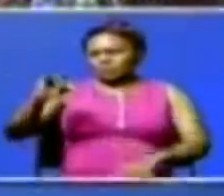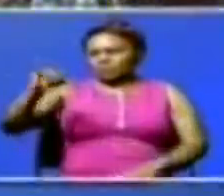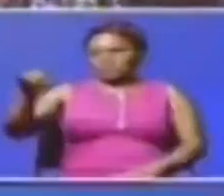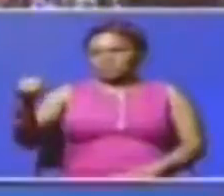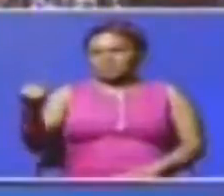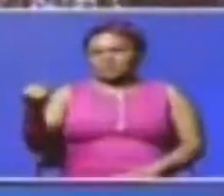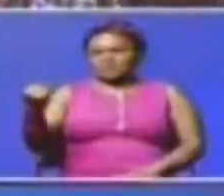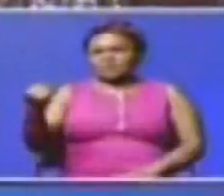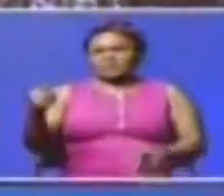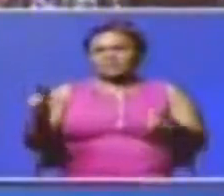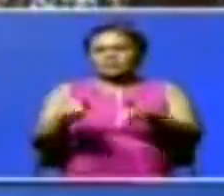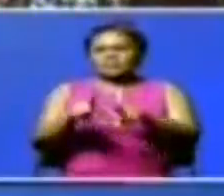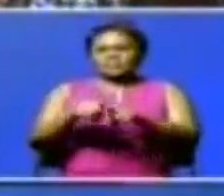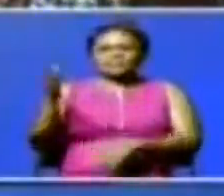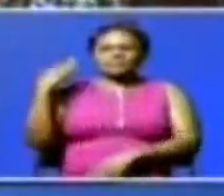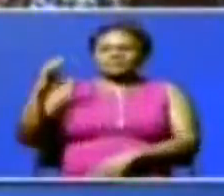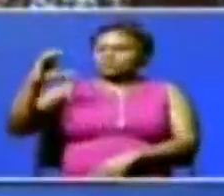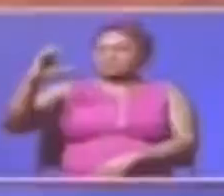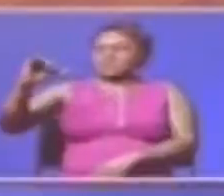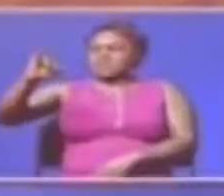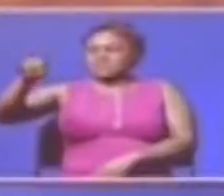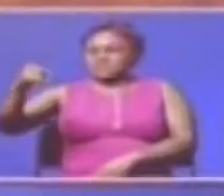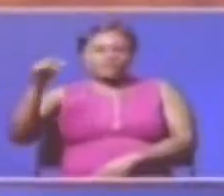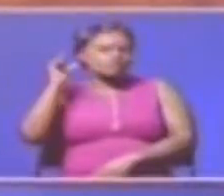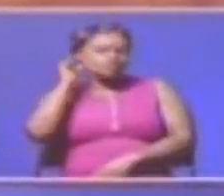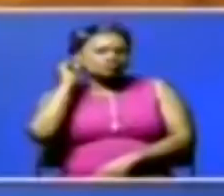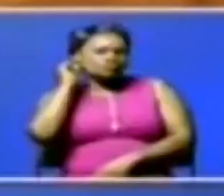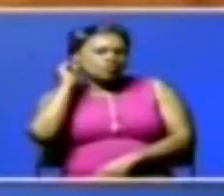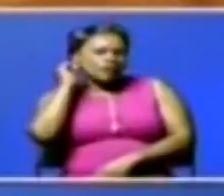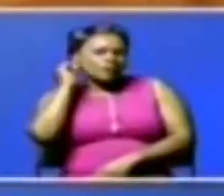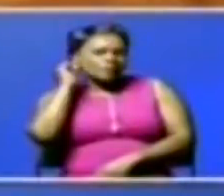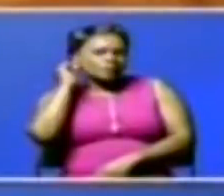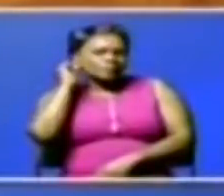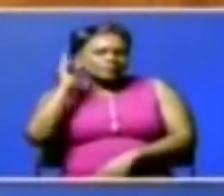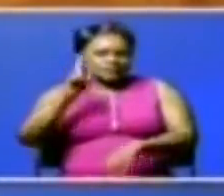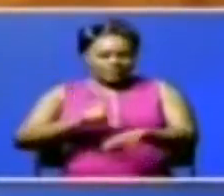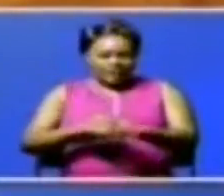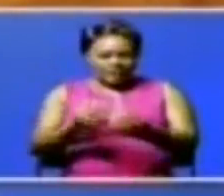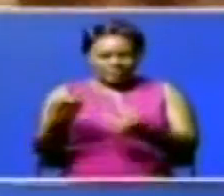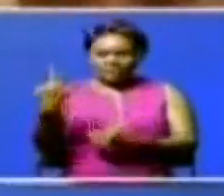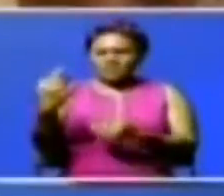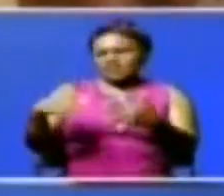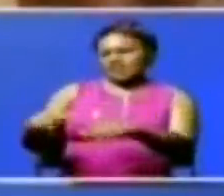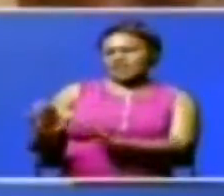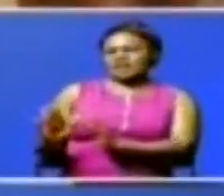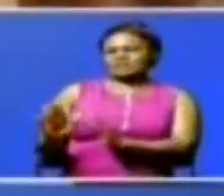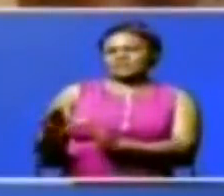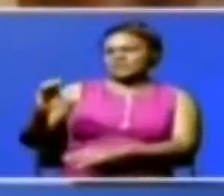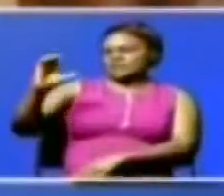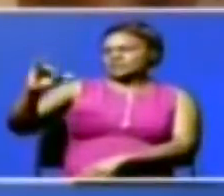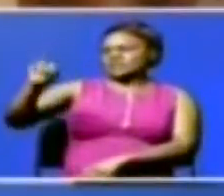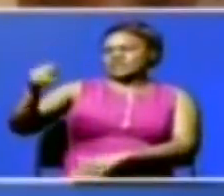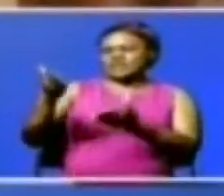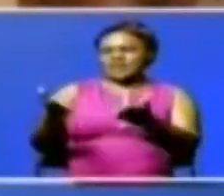Rawal na jaji mkuu wa zamani Willy Mutunga. Ni kufuatia kuondoka kwa watatu hao ndipo jaji mkuu David